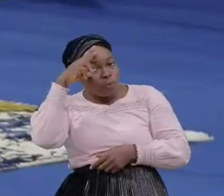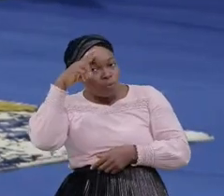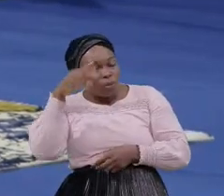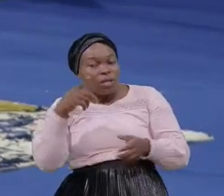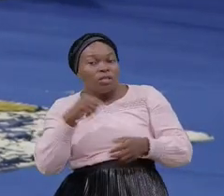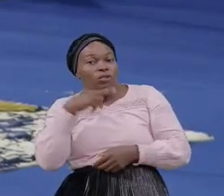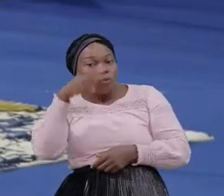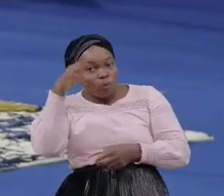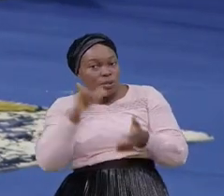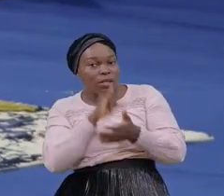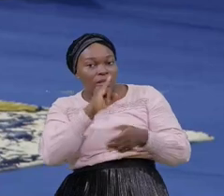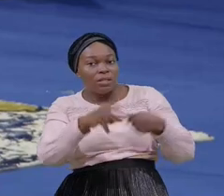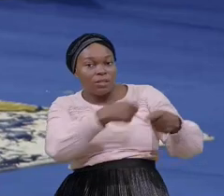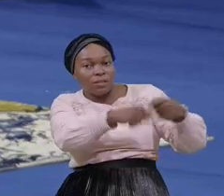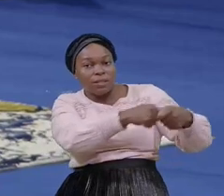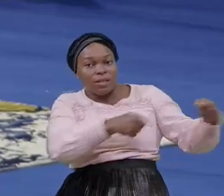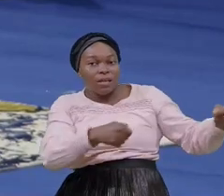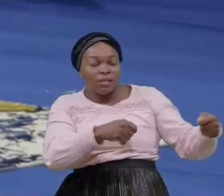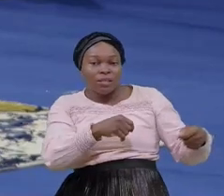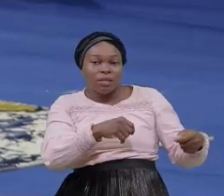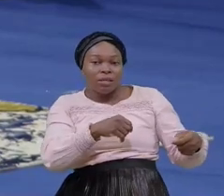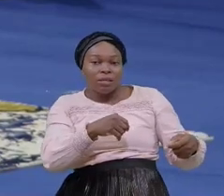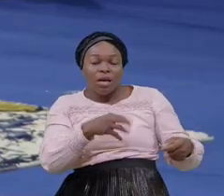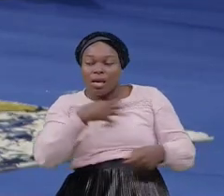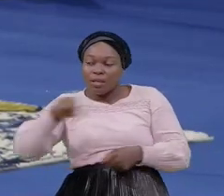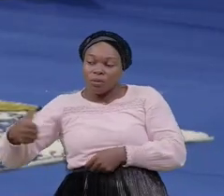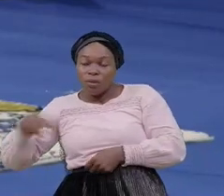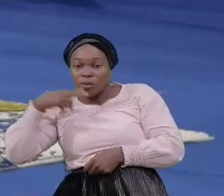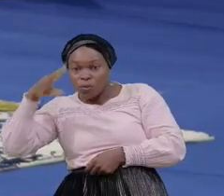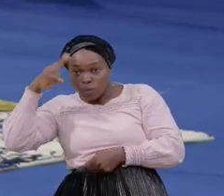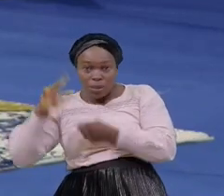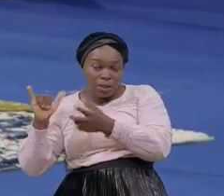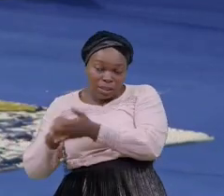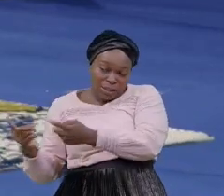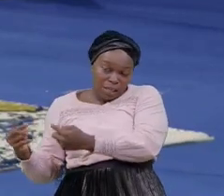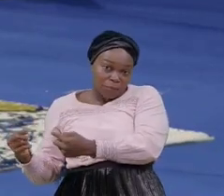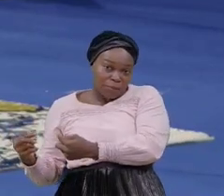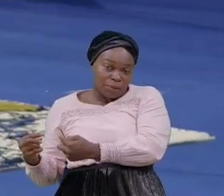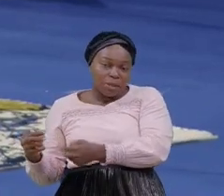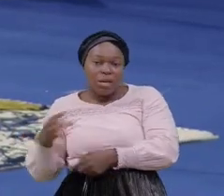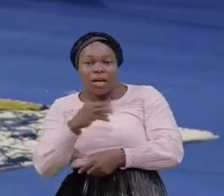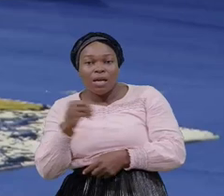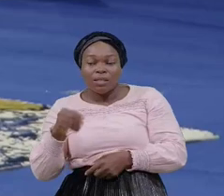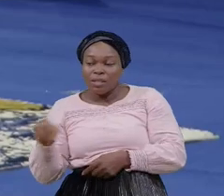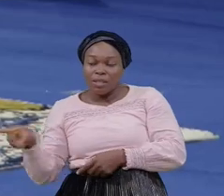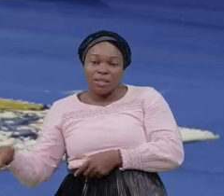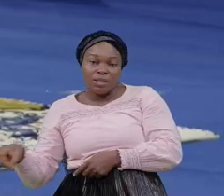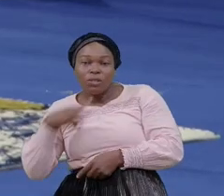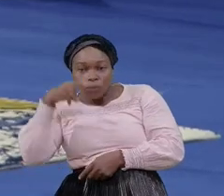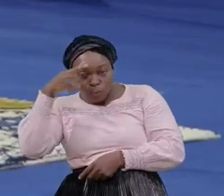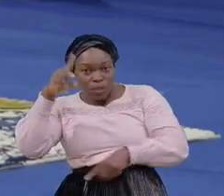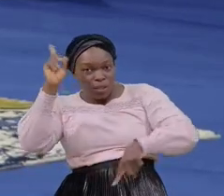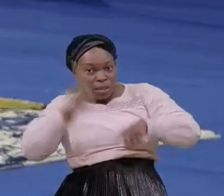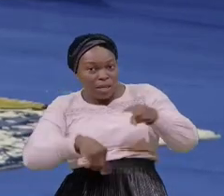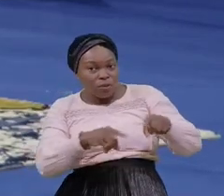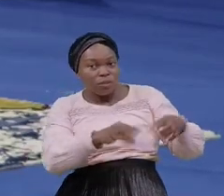chèvre qui est attachée. Il y a une autre chèvre qui vient. Mais vous savez, aucune chèvre ne peut pas affranchir une